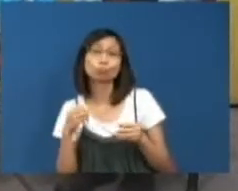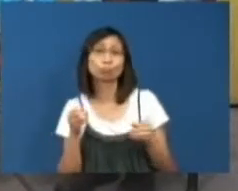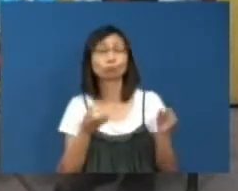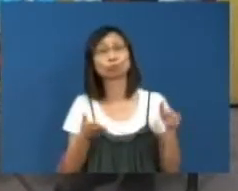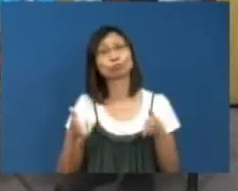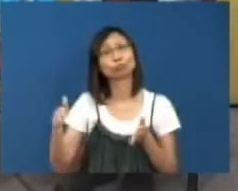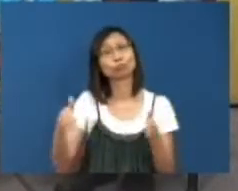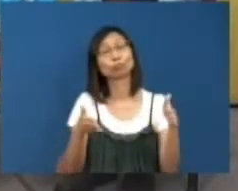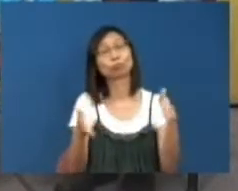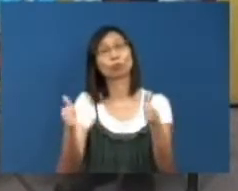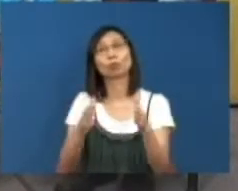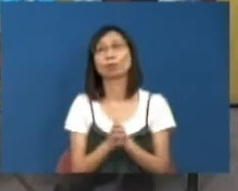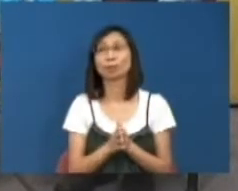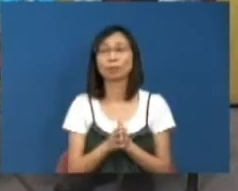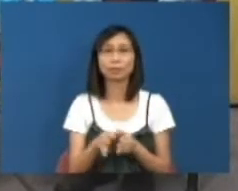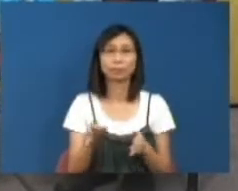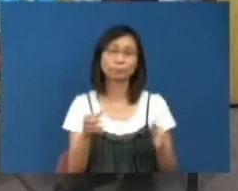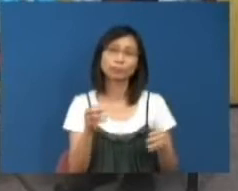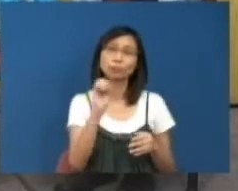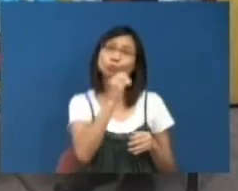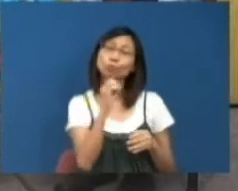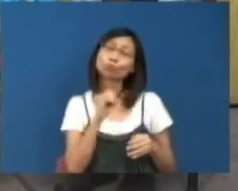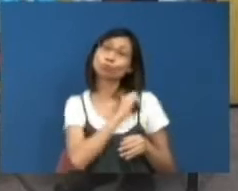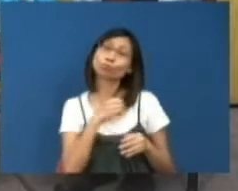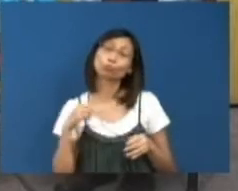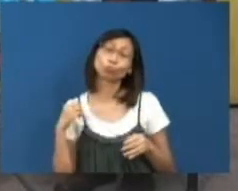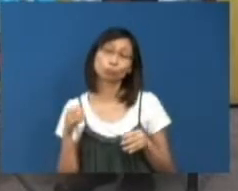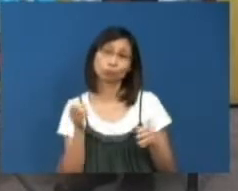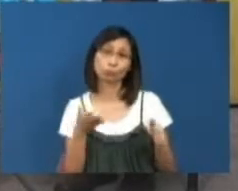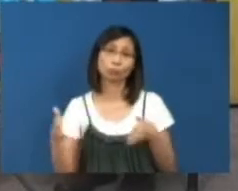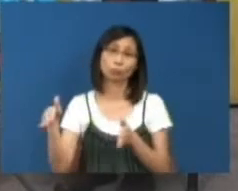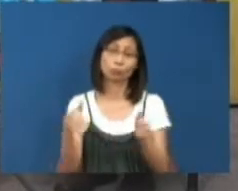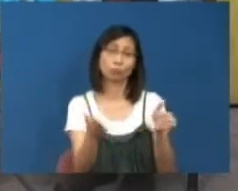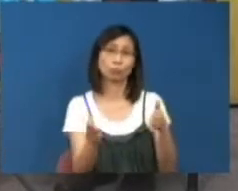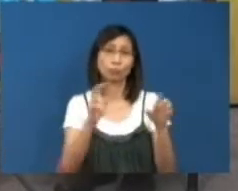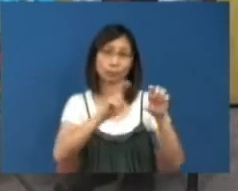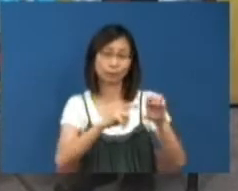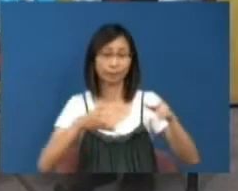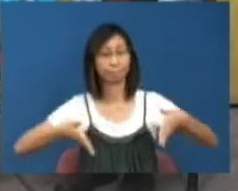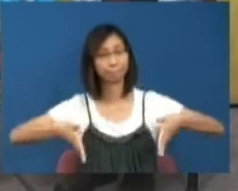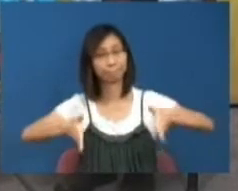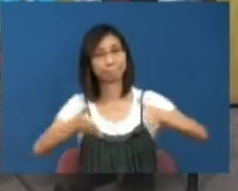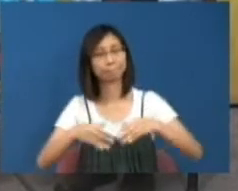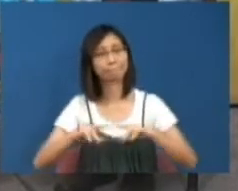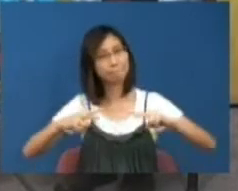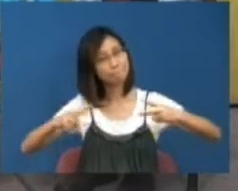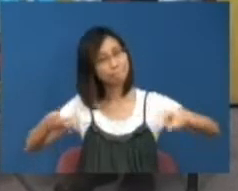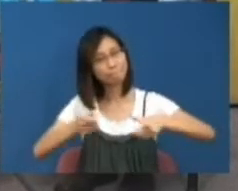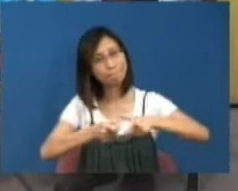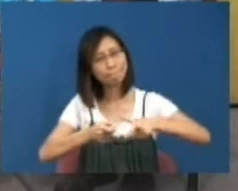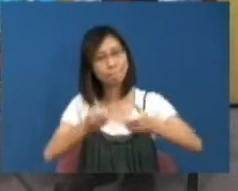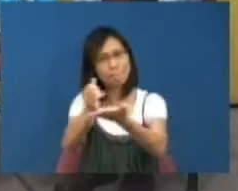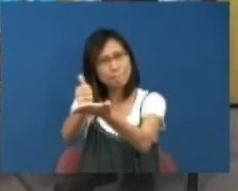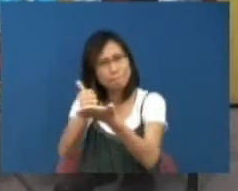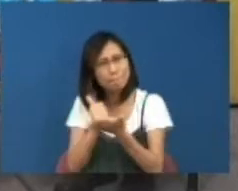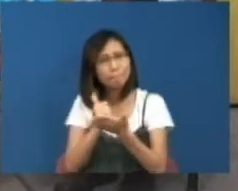呢一個珠江西路個夾角嗰度嘅。咁個發展商咧，就請咗美國好著名